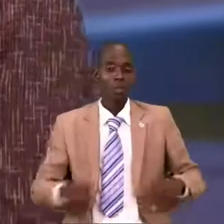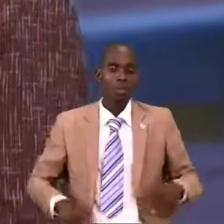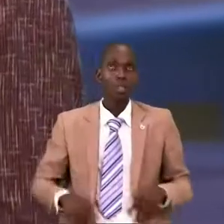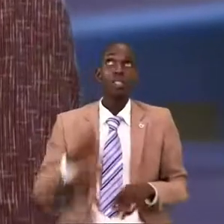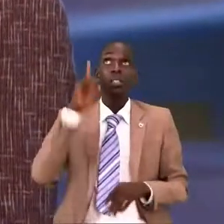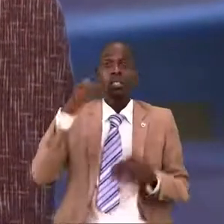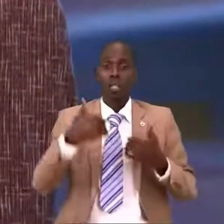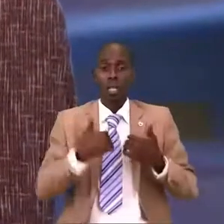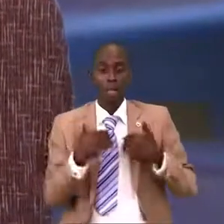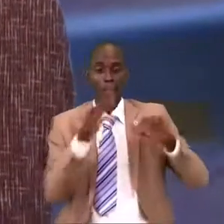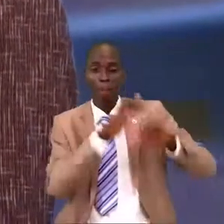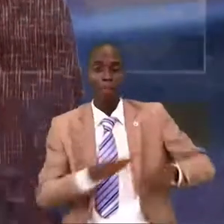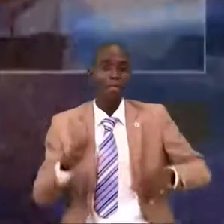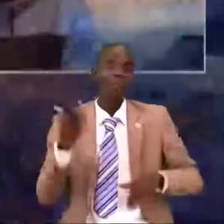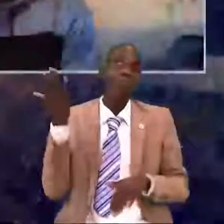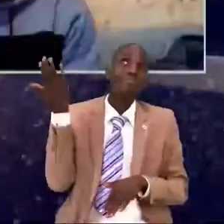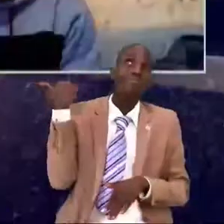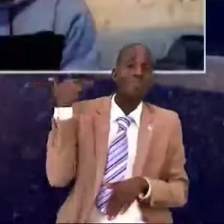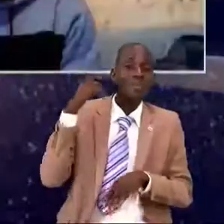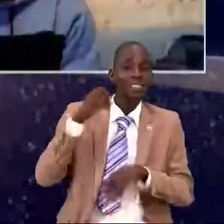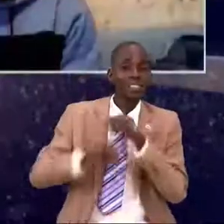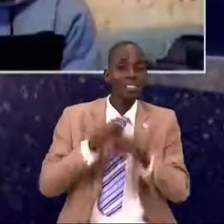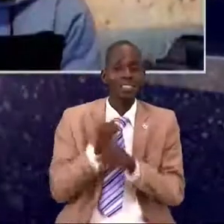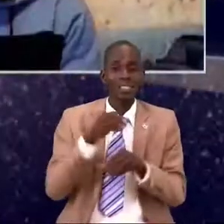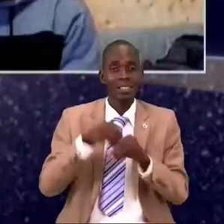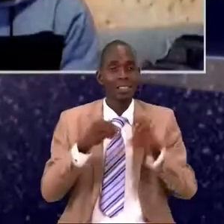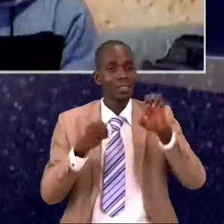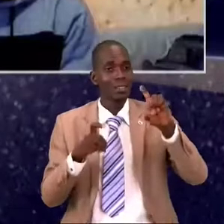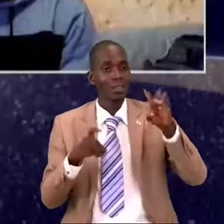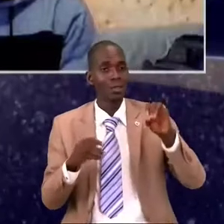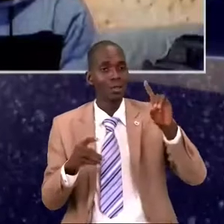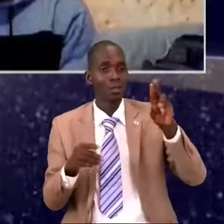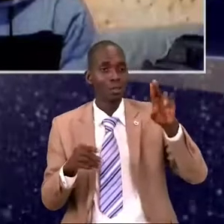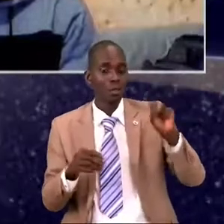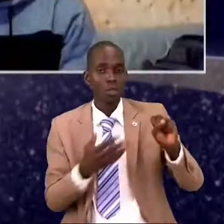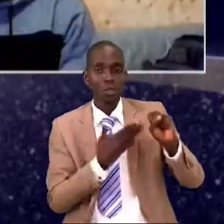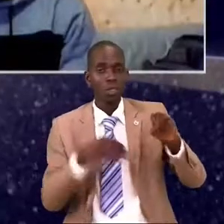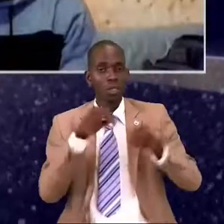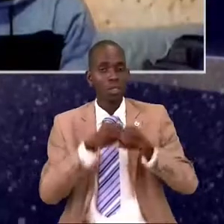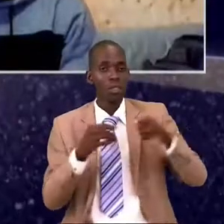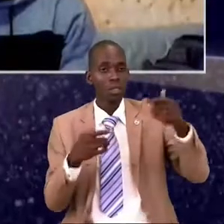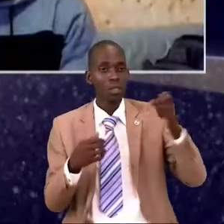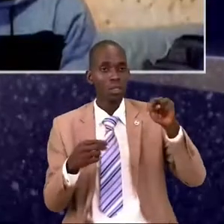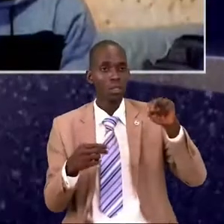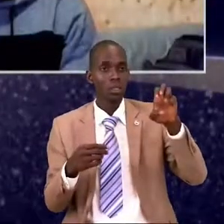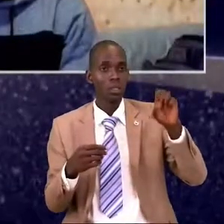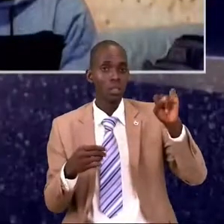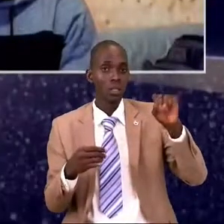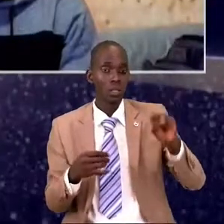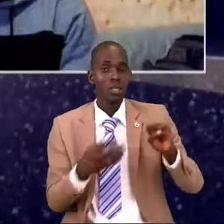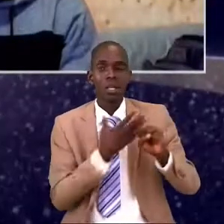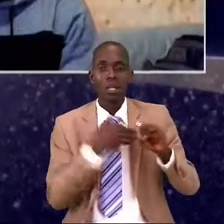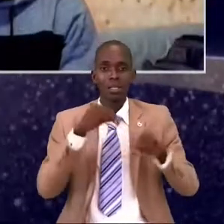Genèse et dans les Psaumes, jusqu'à la fin de l'Ancien Testament. Et Christ est venu, la